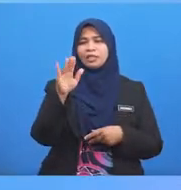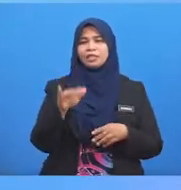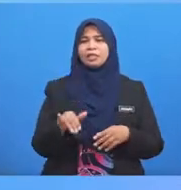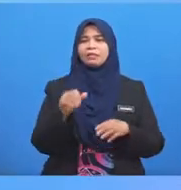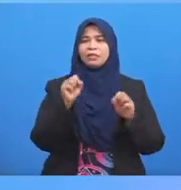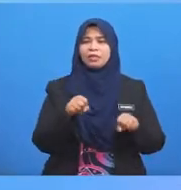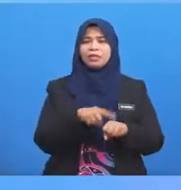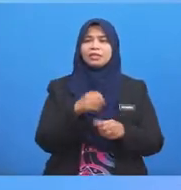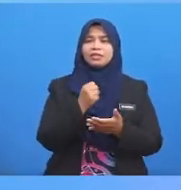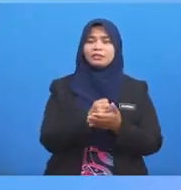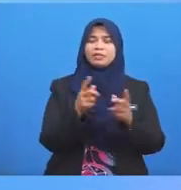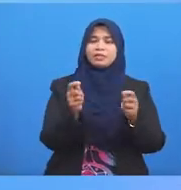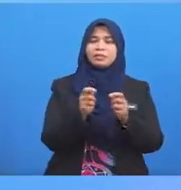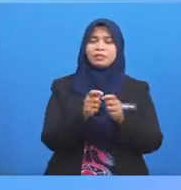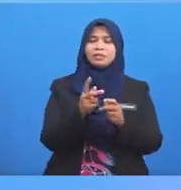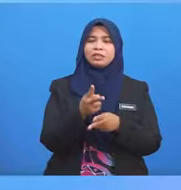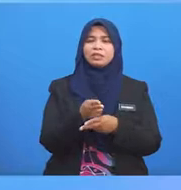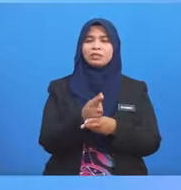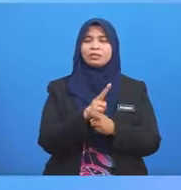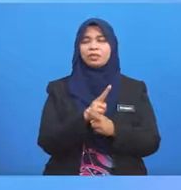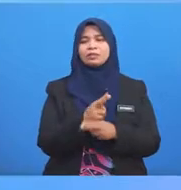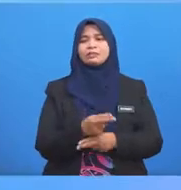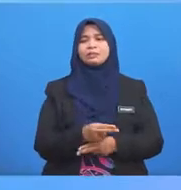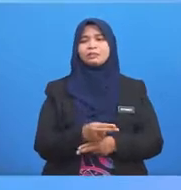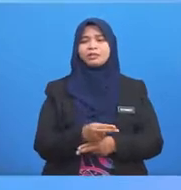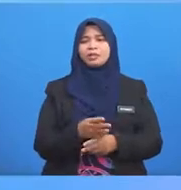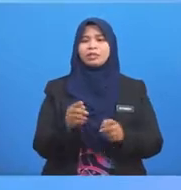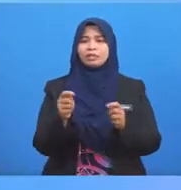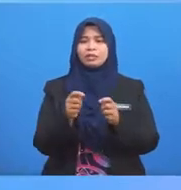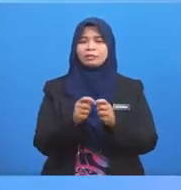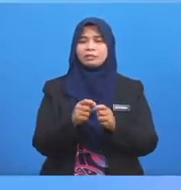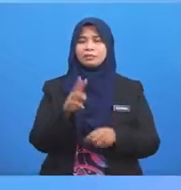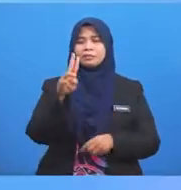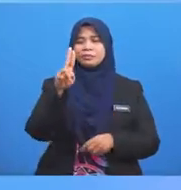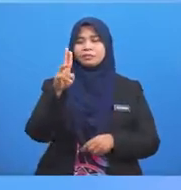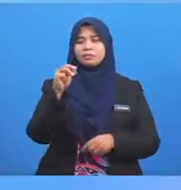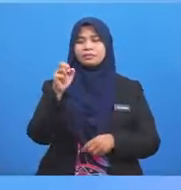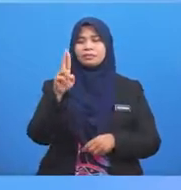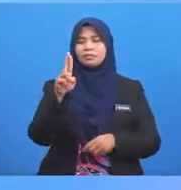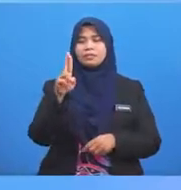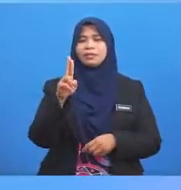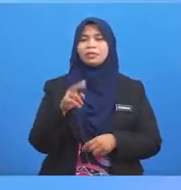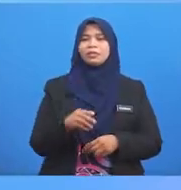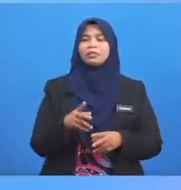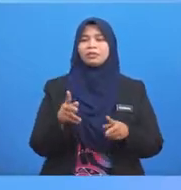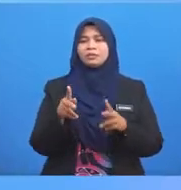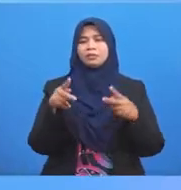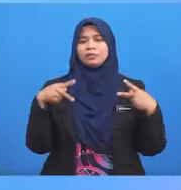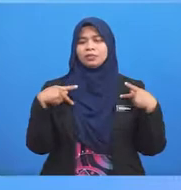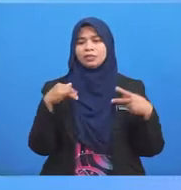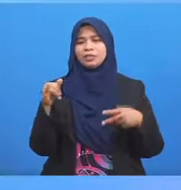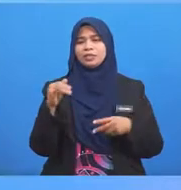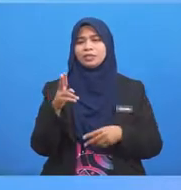hutang. Contohnya, anak saudara Encik Ali, Umar tadi, mestilah mempunyai hutang dengan